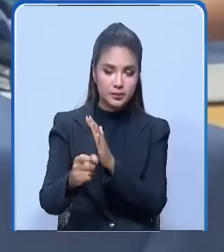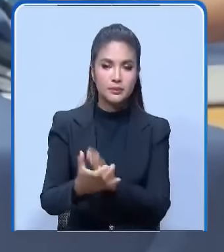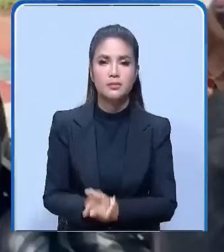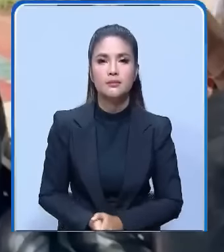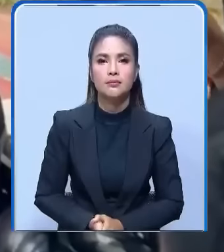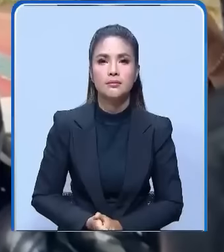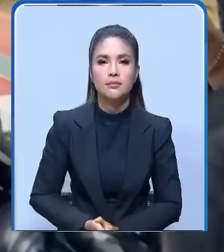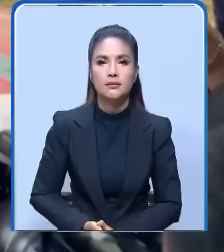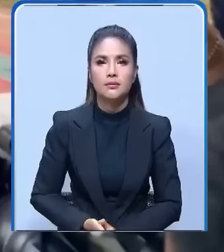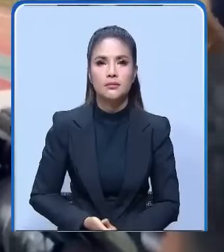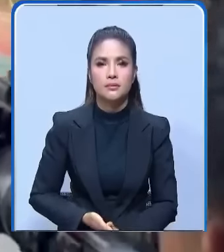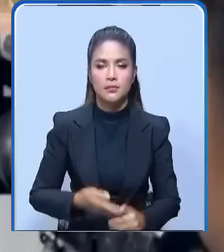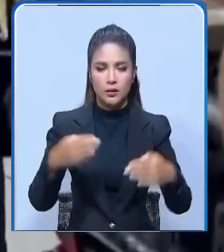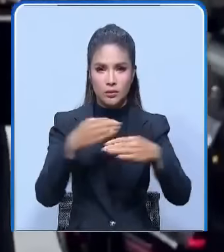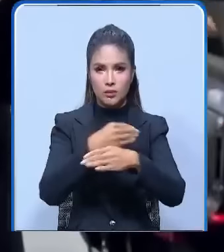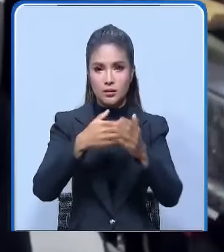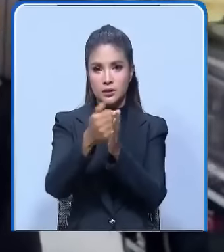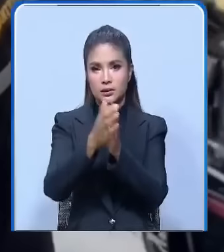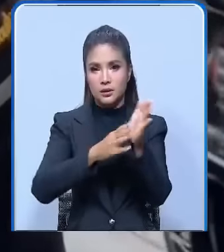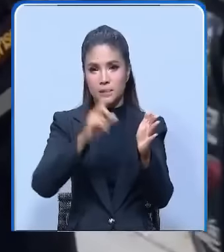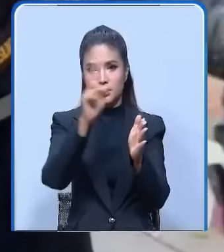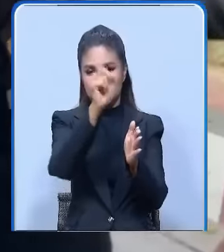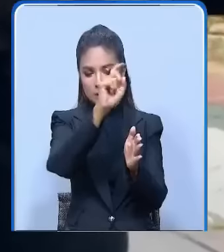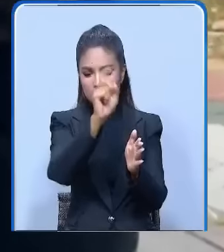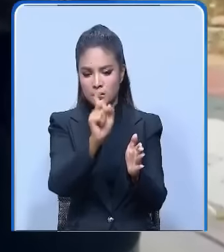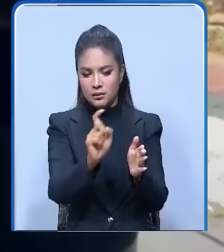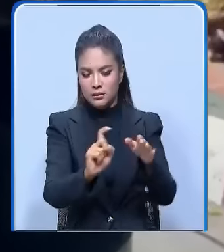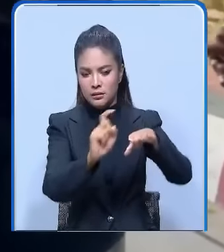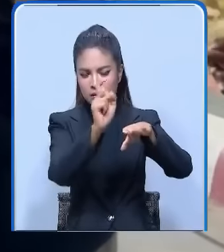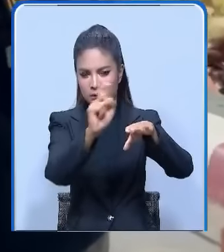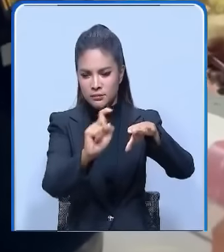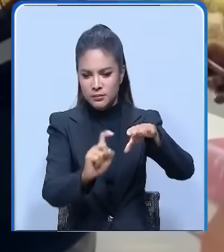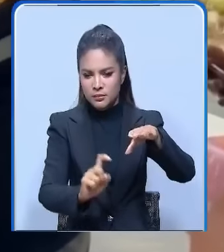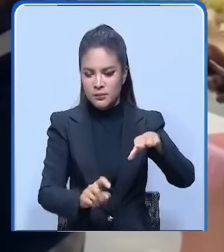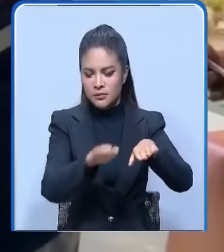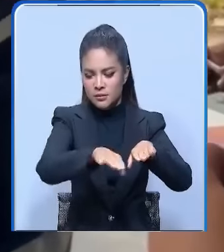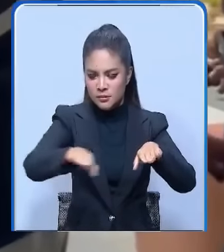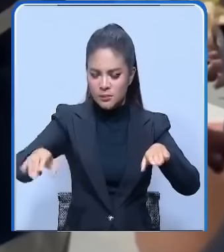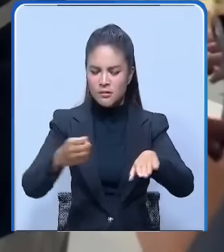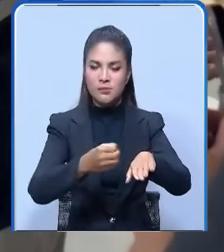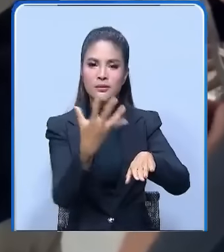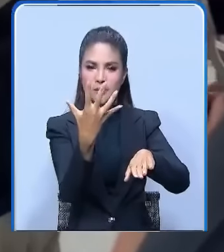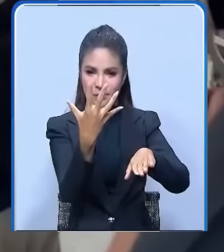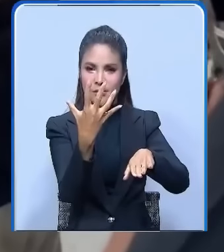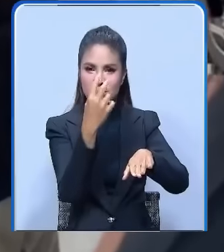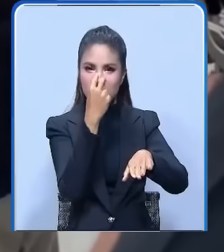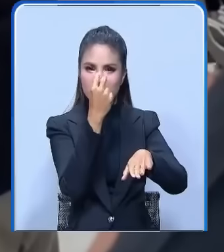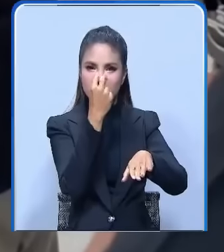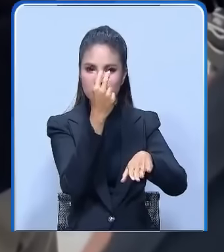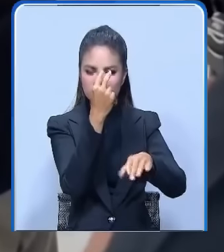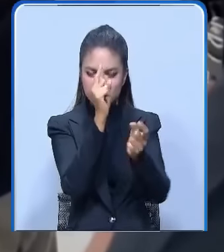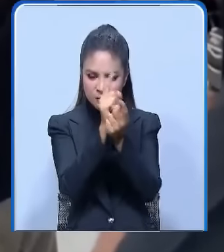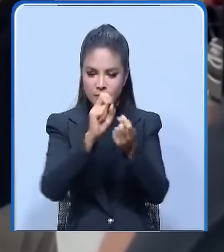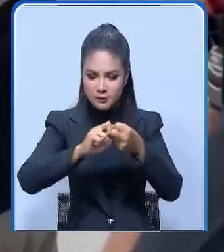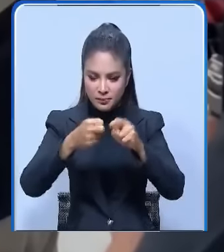งเนี่ยได้นำสีสเปรย์ไปพ่นหน้ารถบัสทั้ง5คันที่อายัดเอาไว้แล้วค่ะหลังพบข้อบกพร่องหลายจุดที่ไม่มีความปลอด